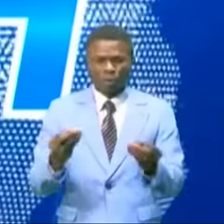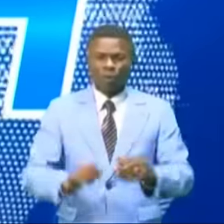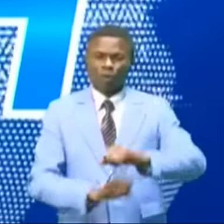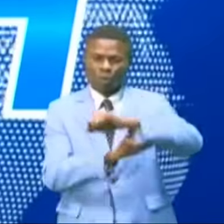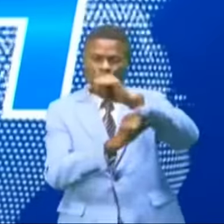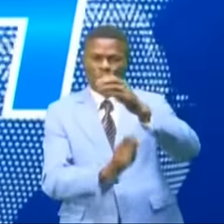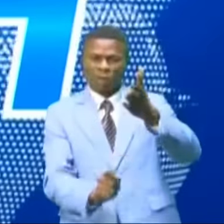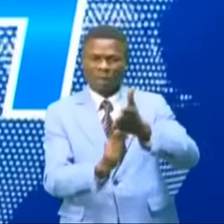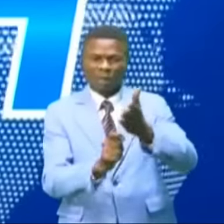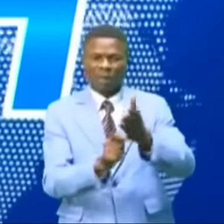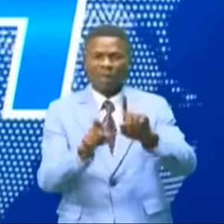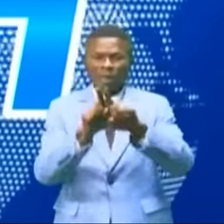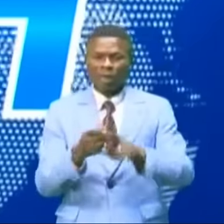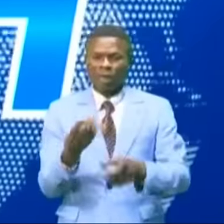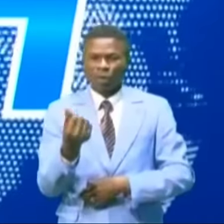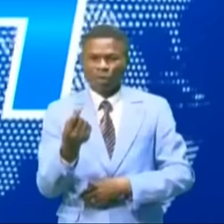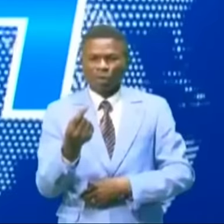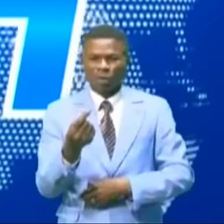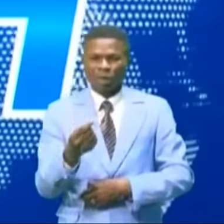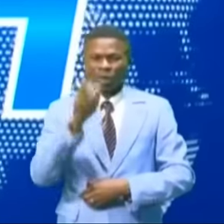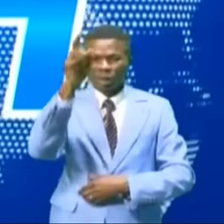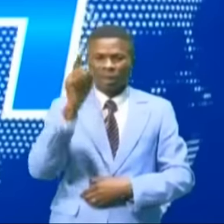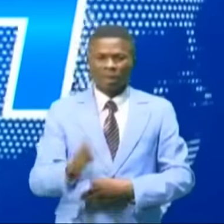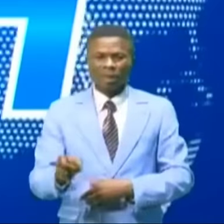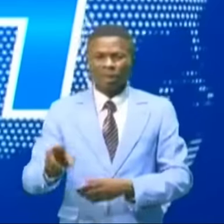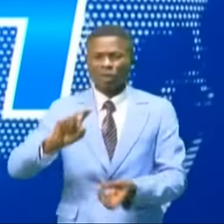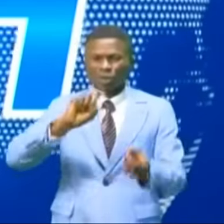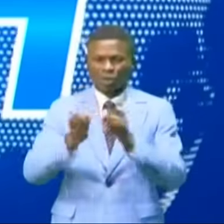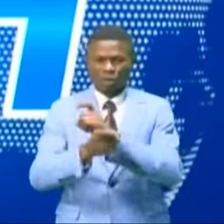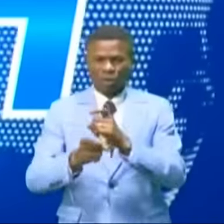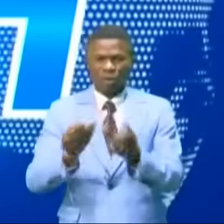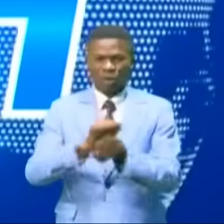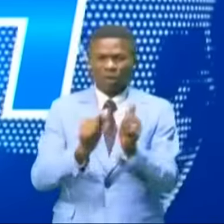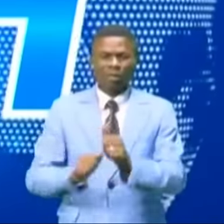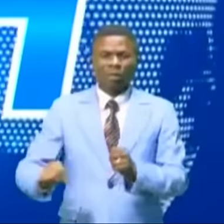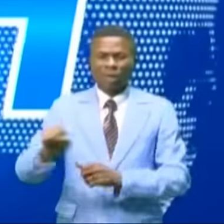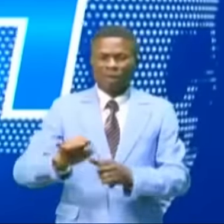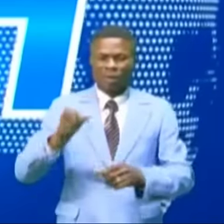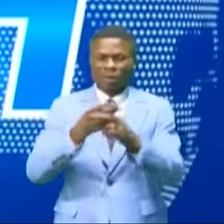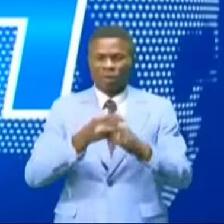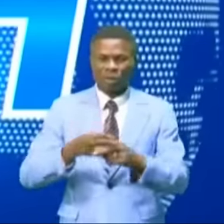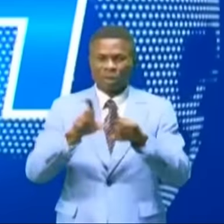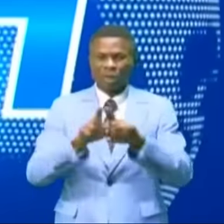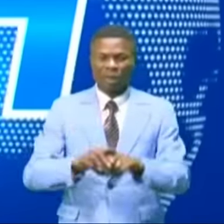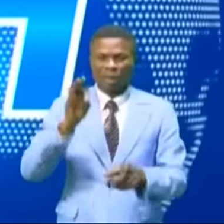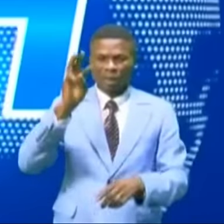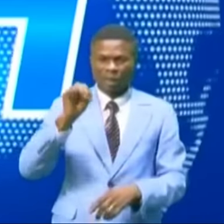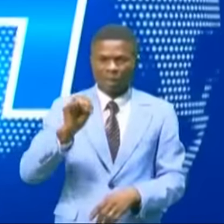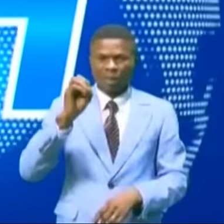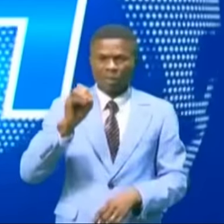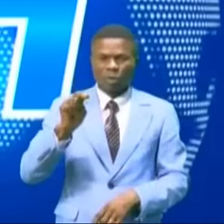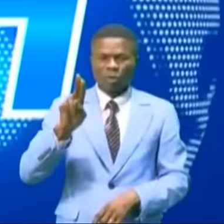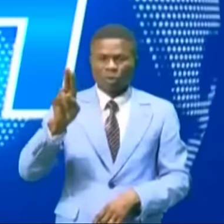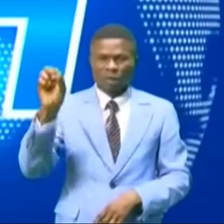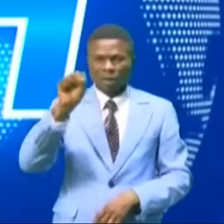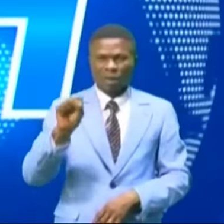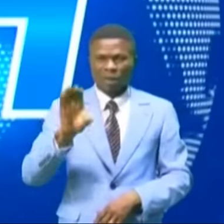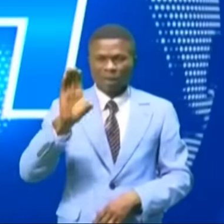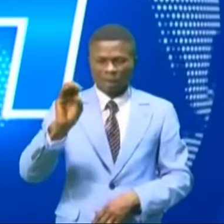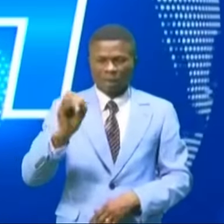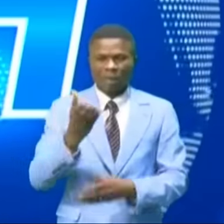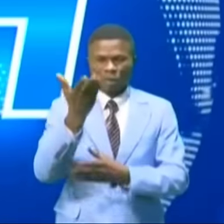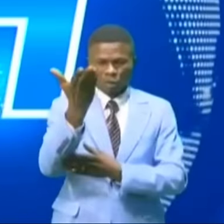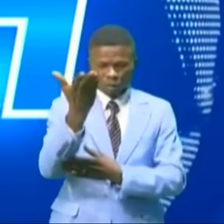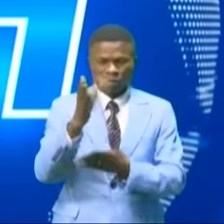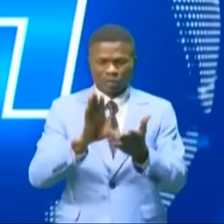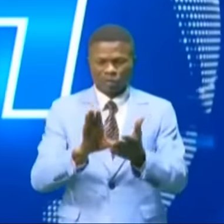soutien technique et financier de la division réforme des secteurs de la sécurité de la MONUSCO. Suivez ce reportage de